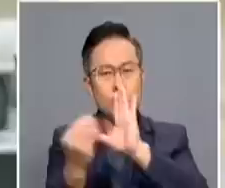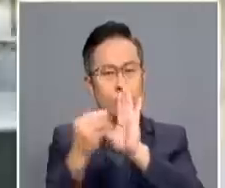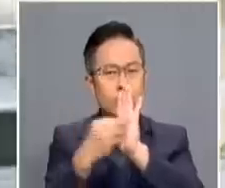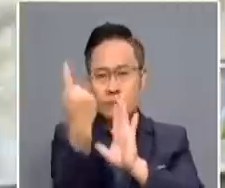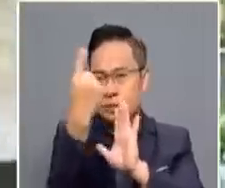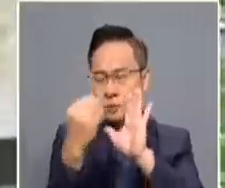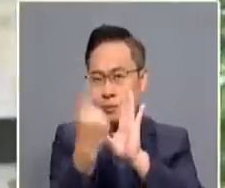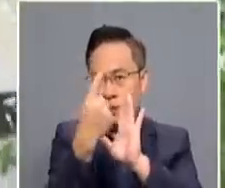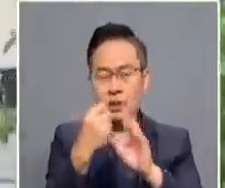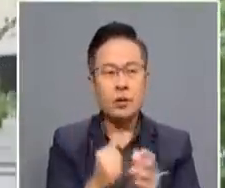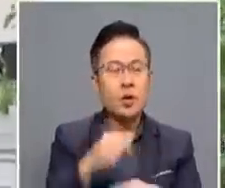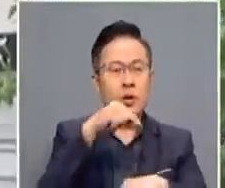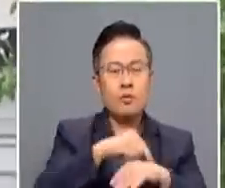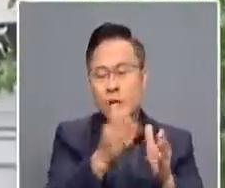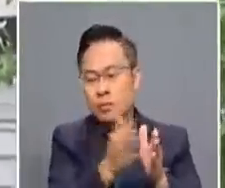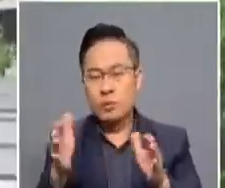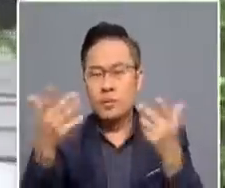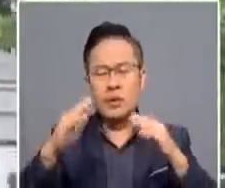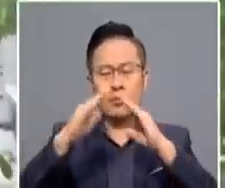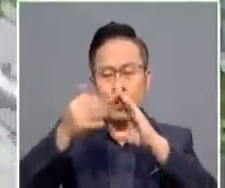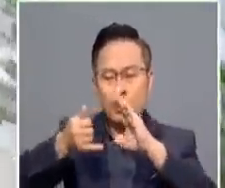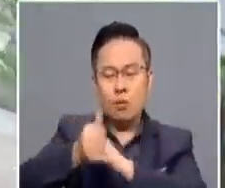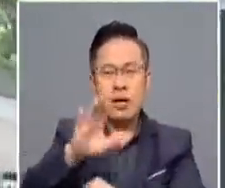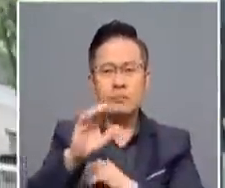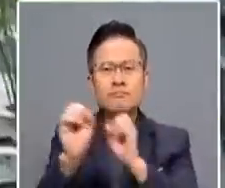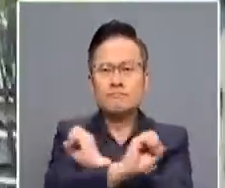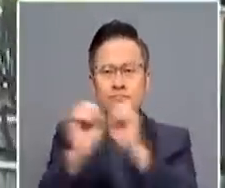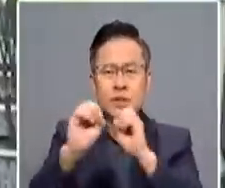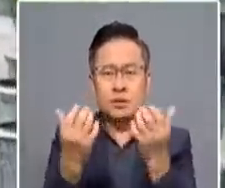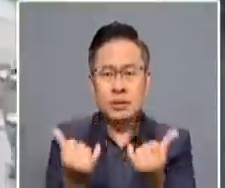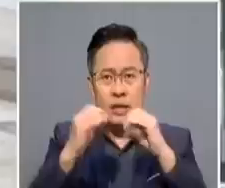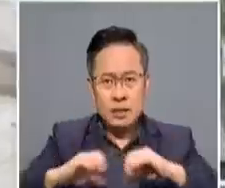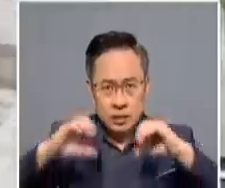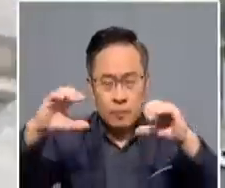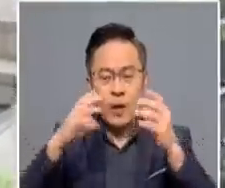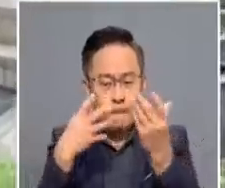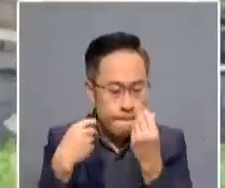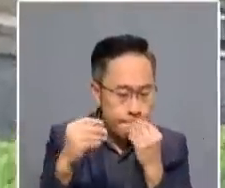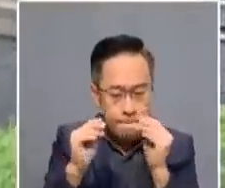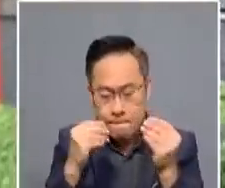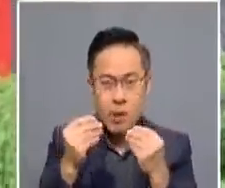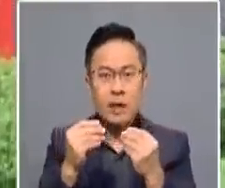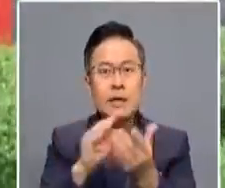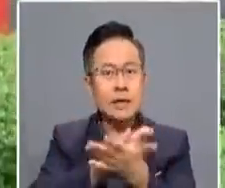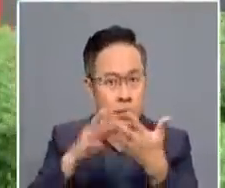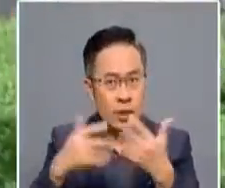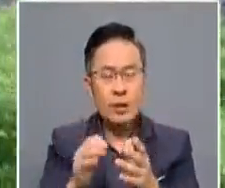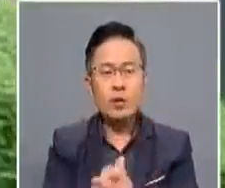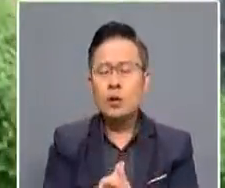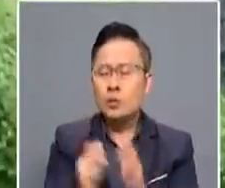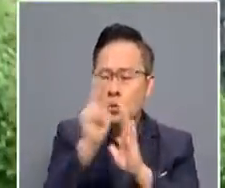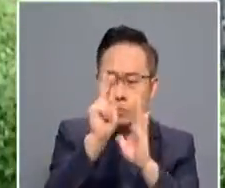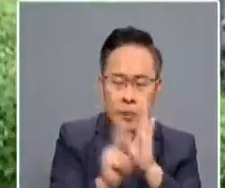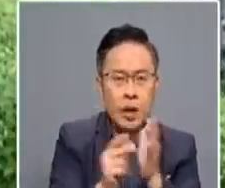พิ่มรวมถึงจะไม่มีการประกาศใช้เคอร์ฟิวค่ะยืนยันว่าที่ผ่านมาเนี่ยทางรัฐบาลมีประนอมมากสุดแล้วและก็ได้มีการผ่อนคลาย